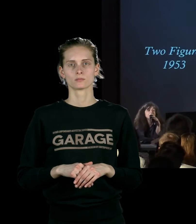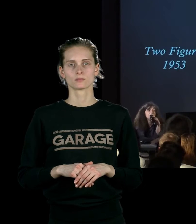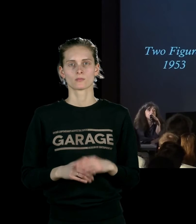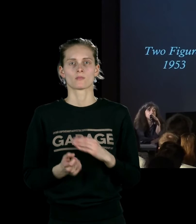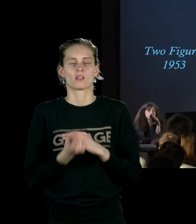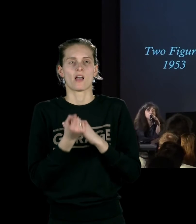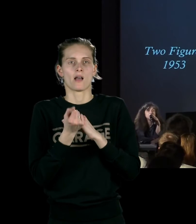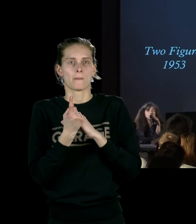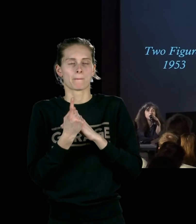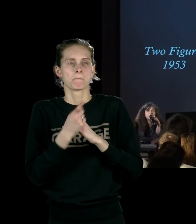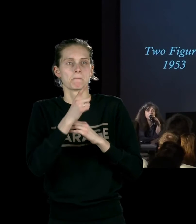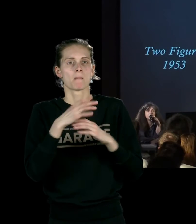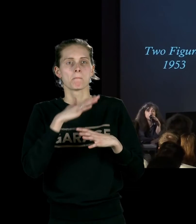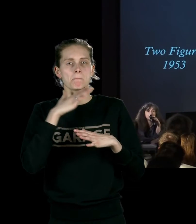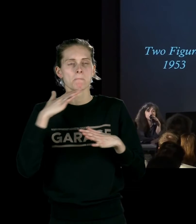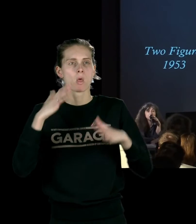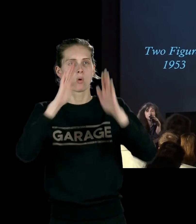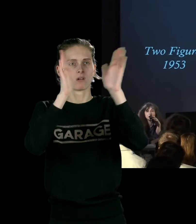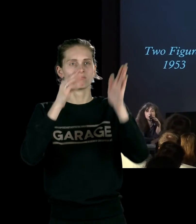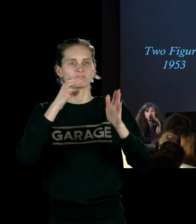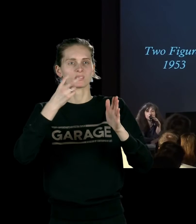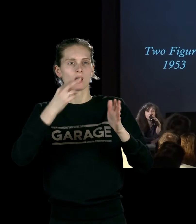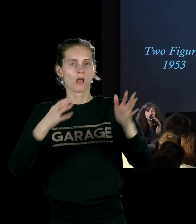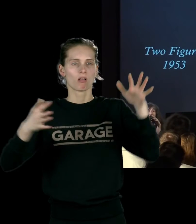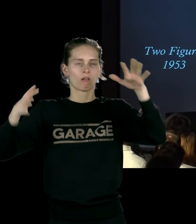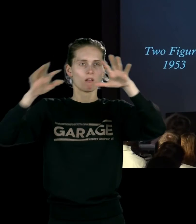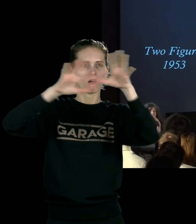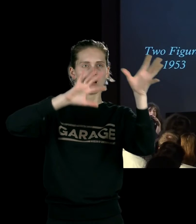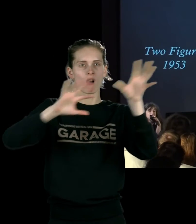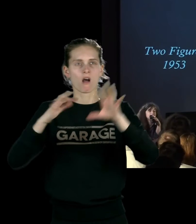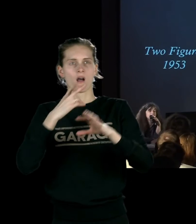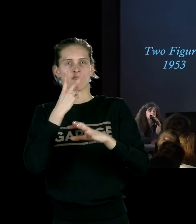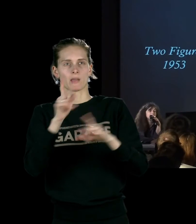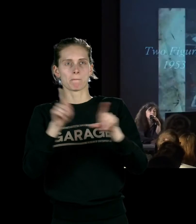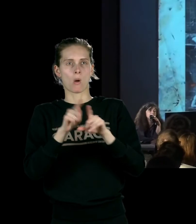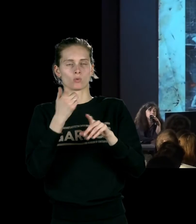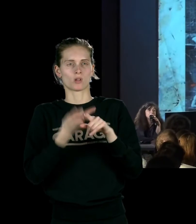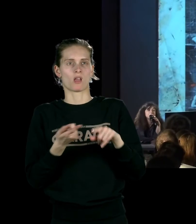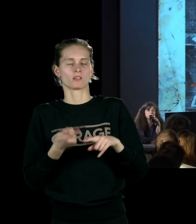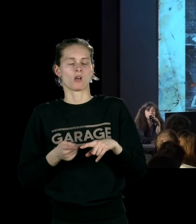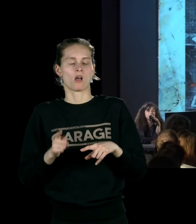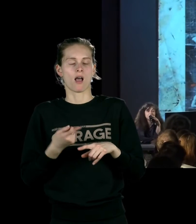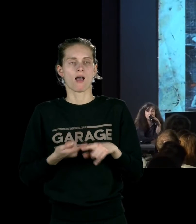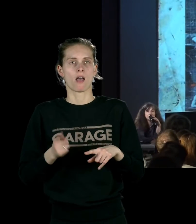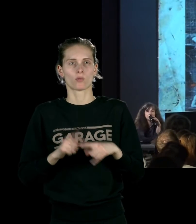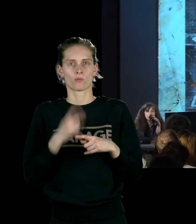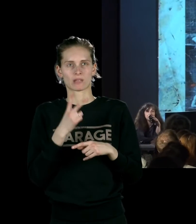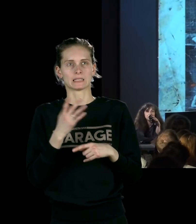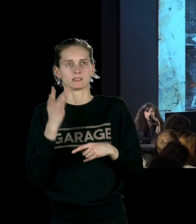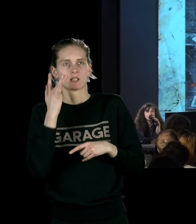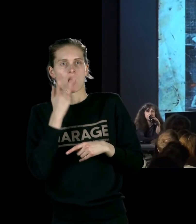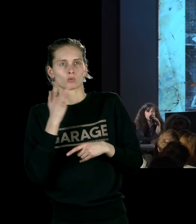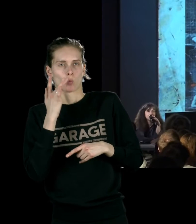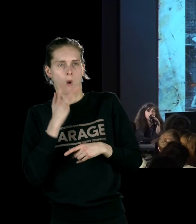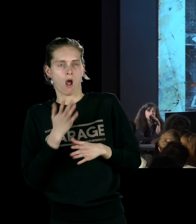тел. В данном случае, конечно, это полотно читается как сексуальная сцена, но при этом прообразом этого полотна была вот